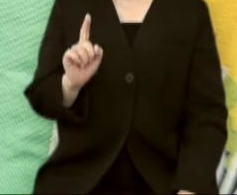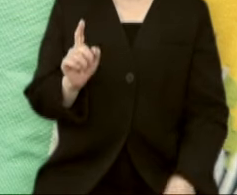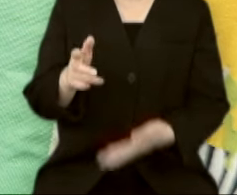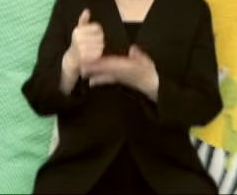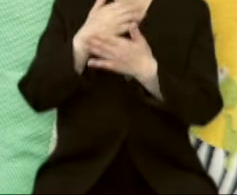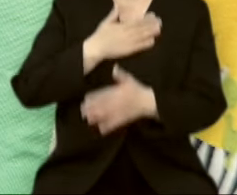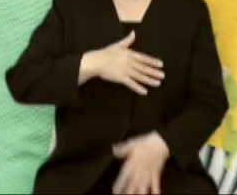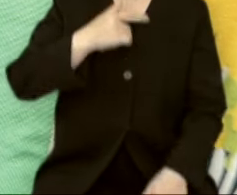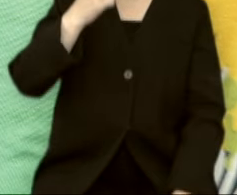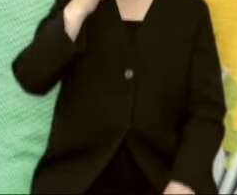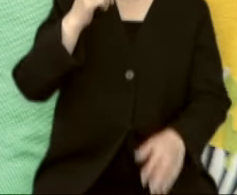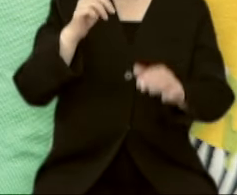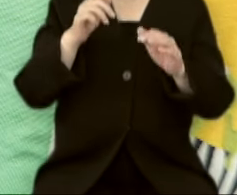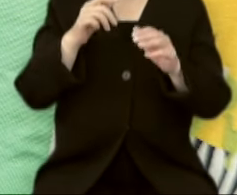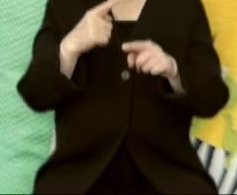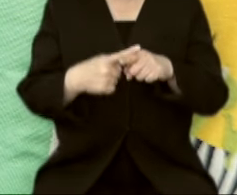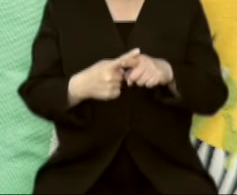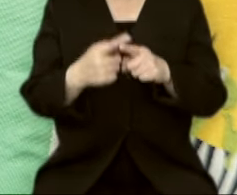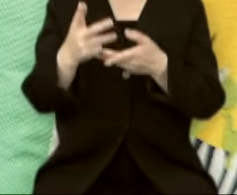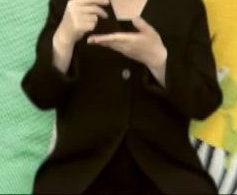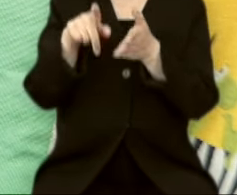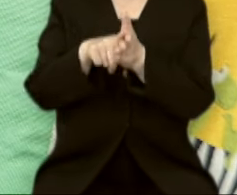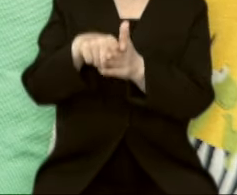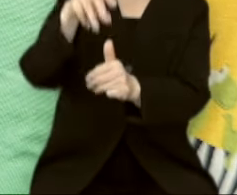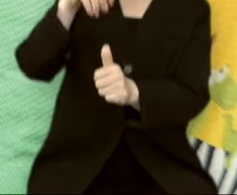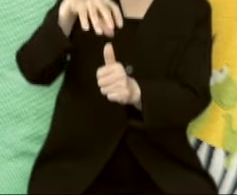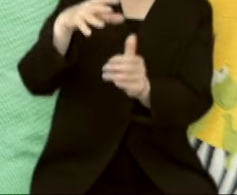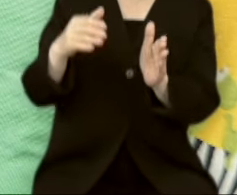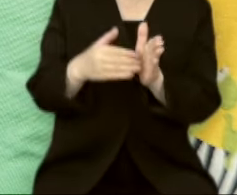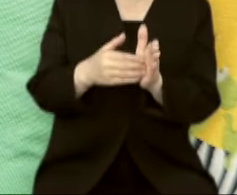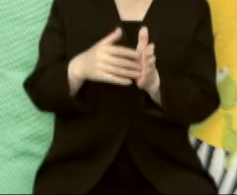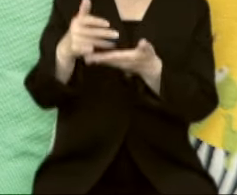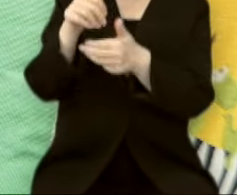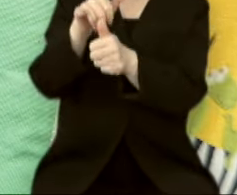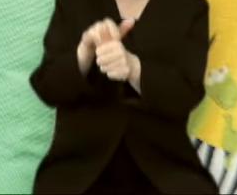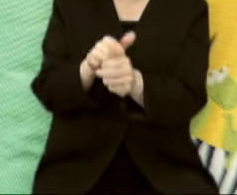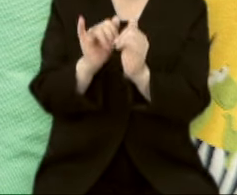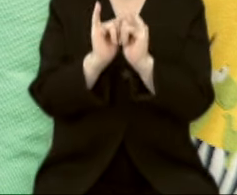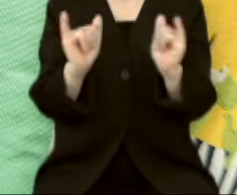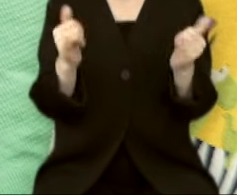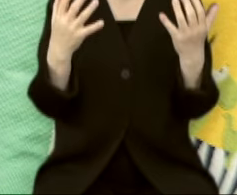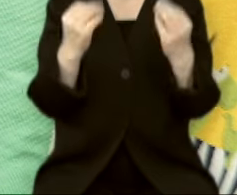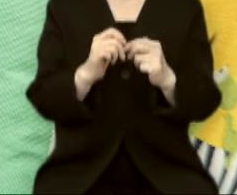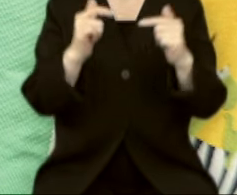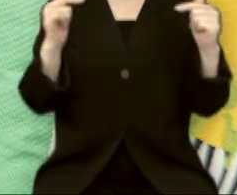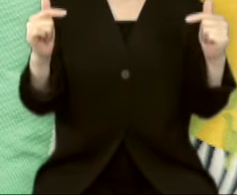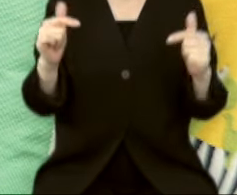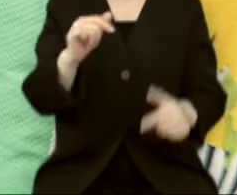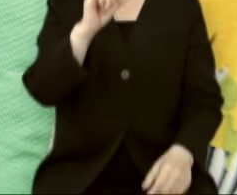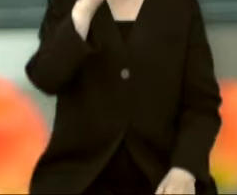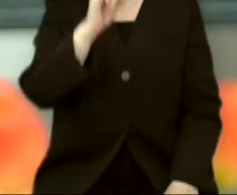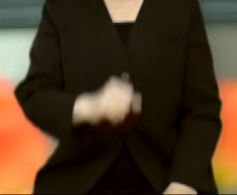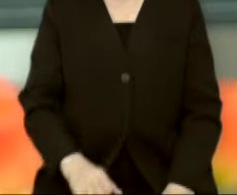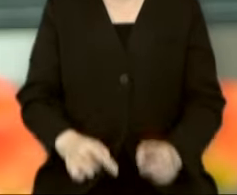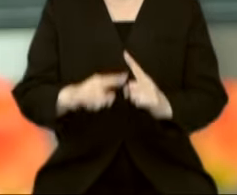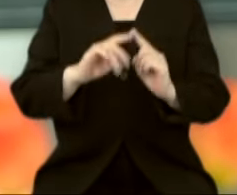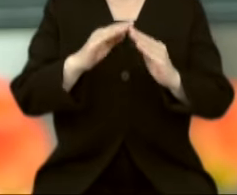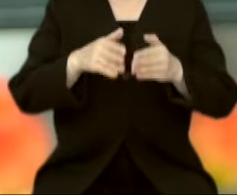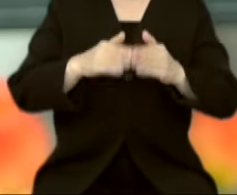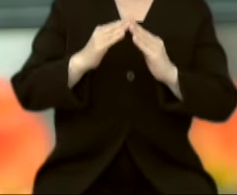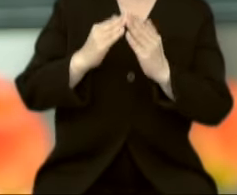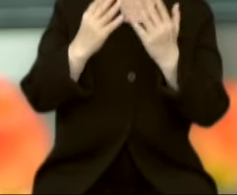부모님까지. 주님을 알지 못하다가 주님 믿고 예, 세례받고 주님 섬기는 사람들이 많아졌어요. 너무 좋네요. 예. 교회를